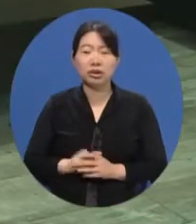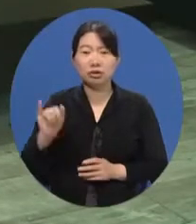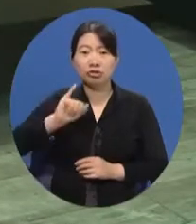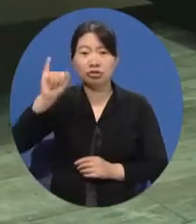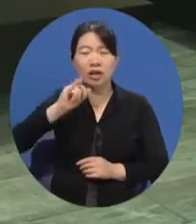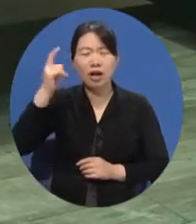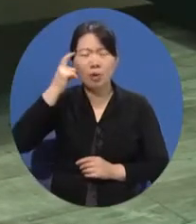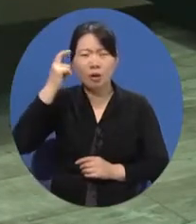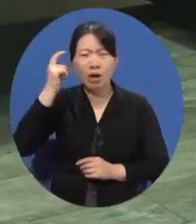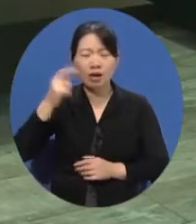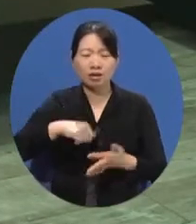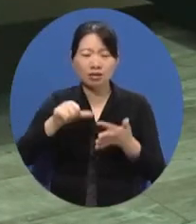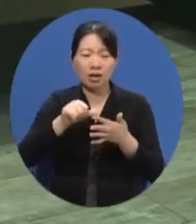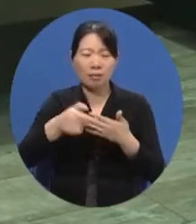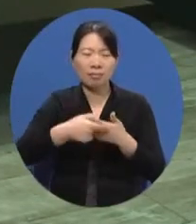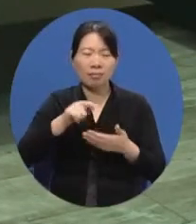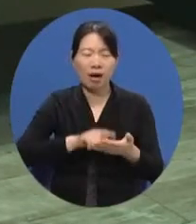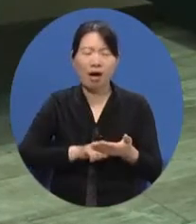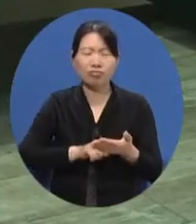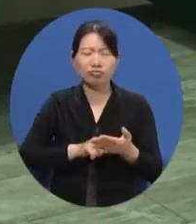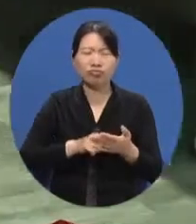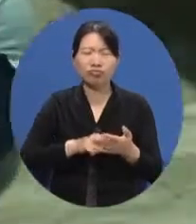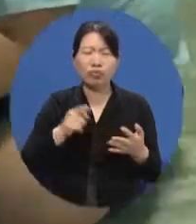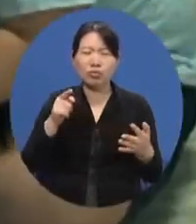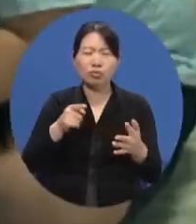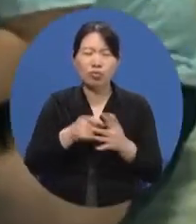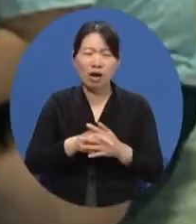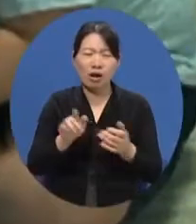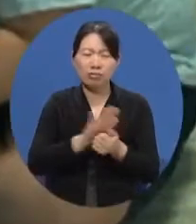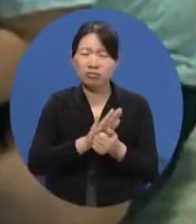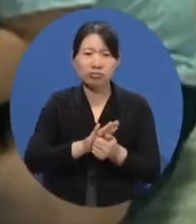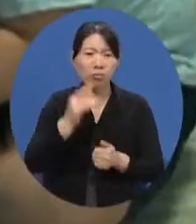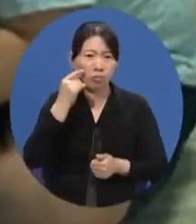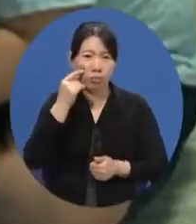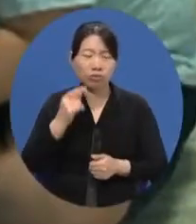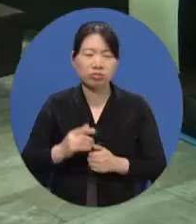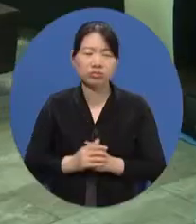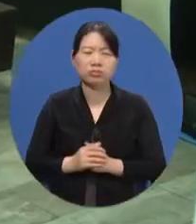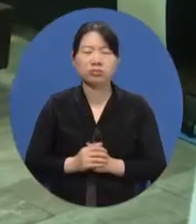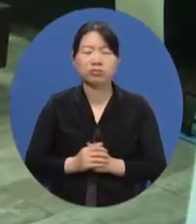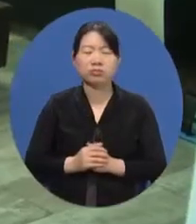누나는 왜 이렇게 상길이의 마음을 몰라주는 걸까요?